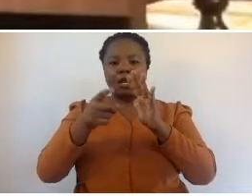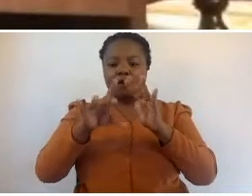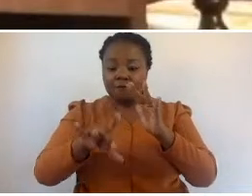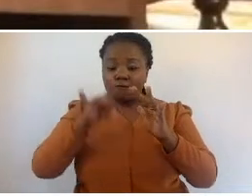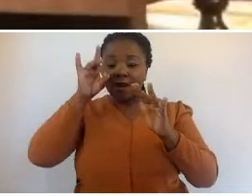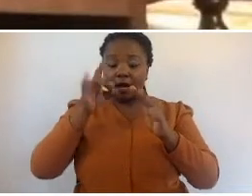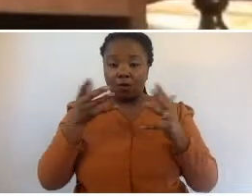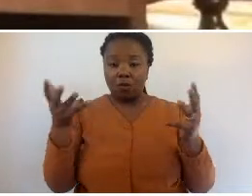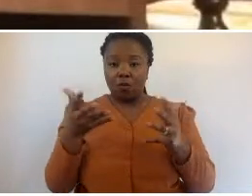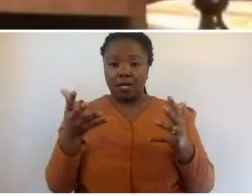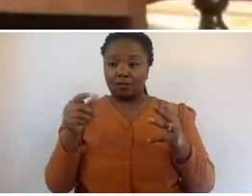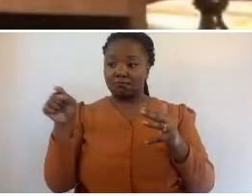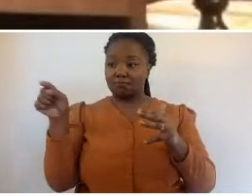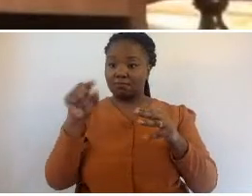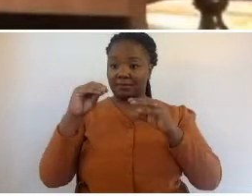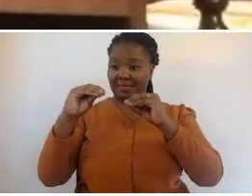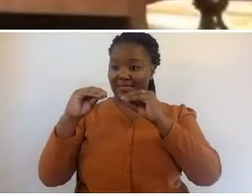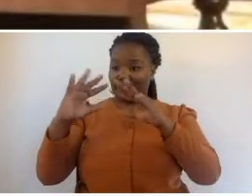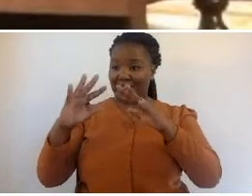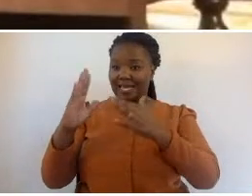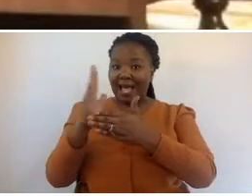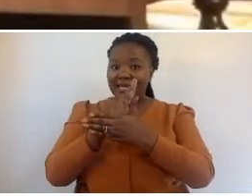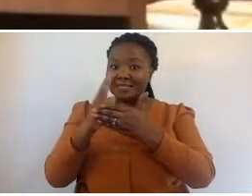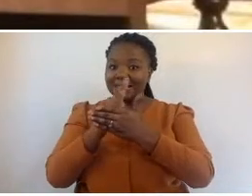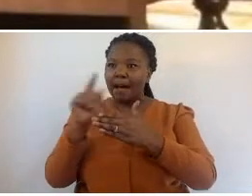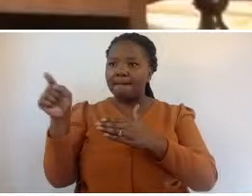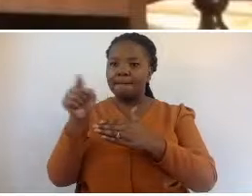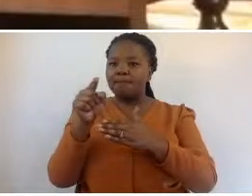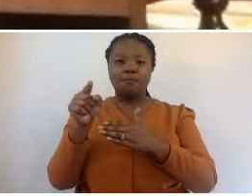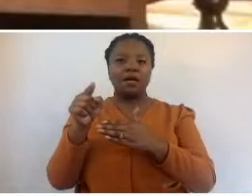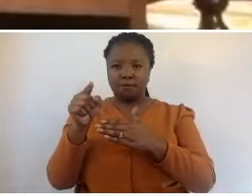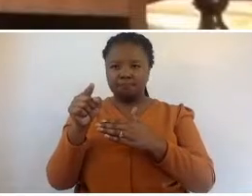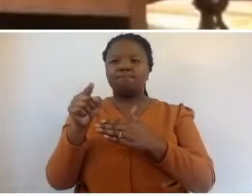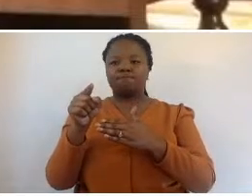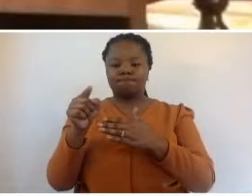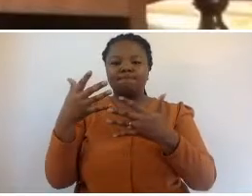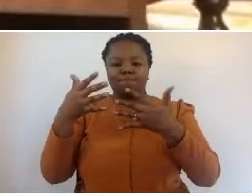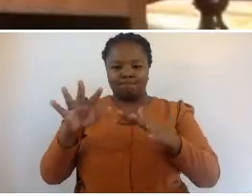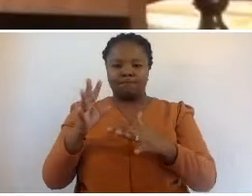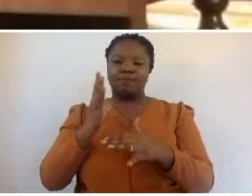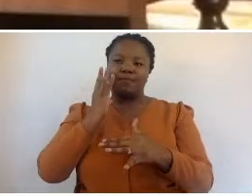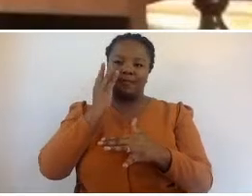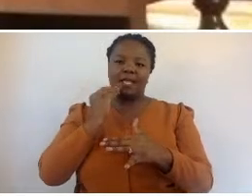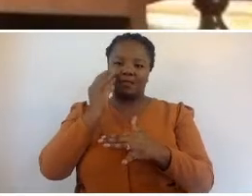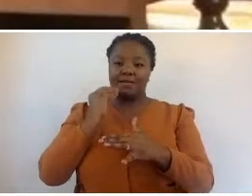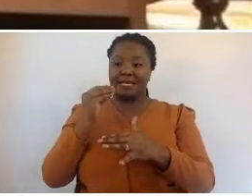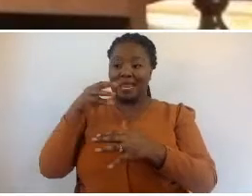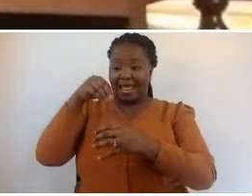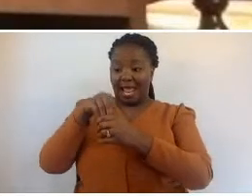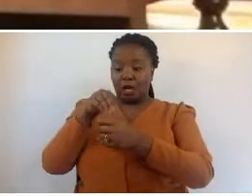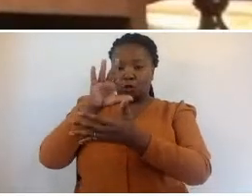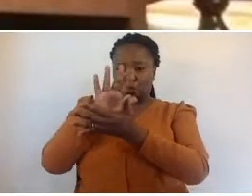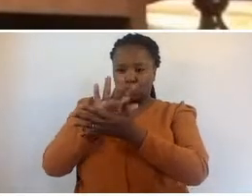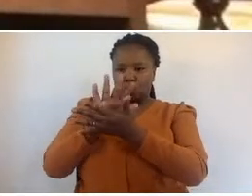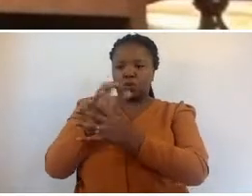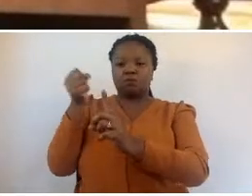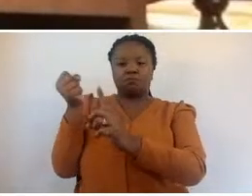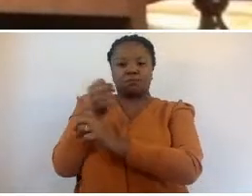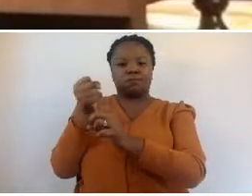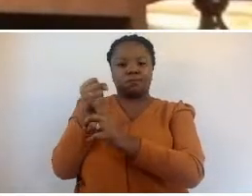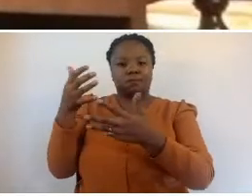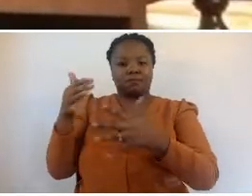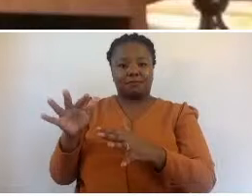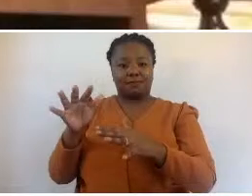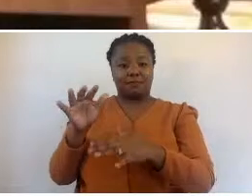s'aperçoit que certains enseignants sont eux aussi victimes de la violence sexuelle et sexiste à l'école. Et donc on